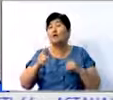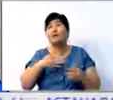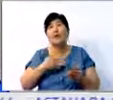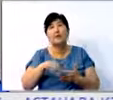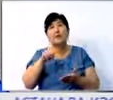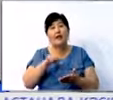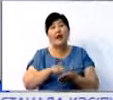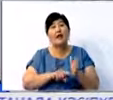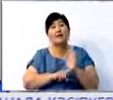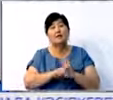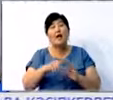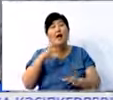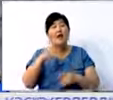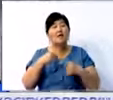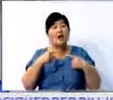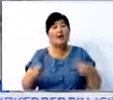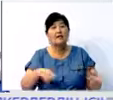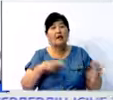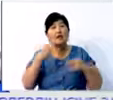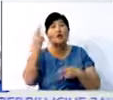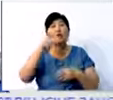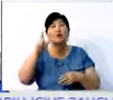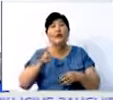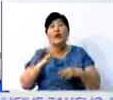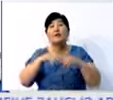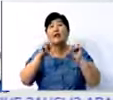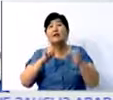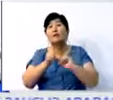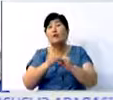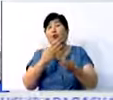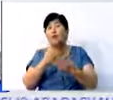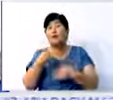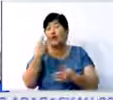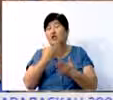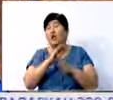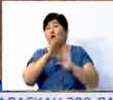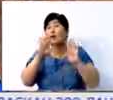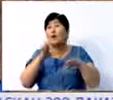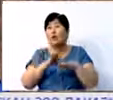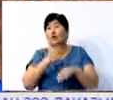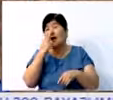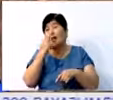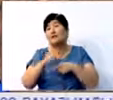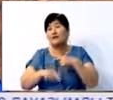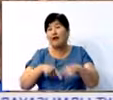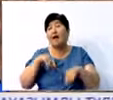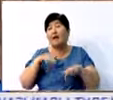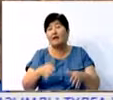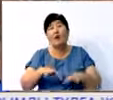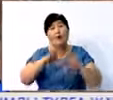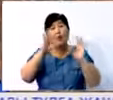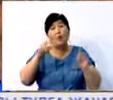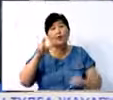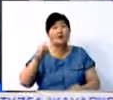белсене қатысып келеді. Әлемнің әр елінен келген суретшілермен тәжірибе алмасып, өзінің жеке көрмелерін ұйымдастыруды әдетке айналдырған. Өнер